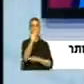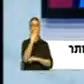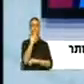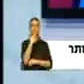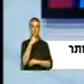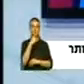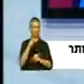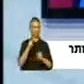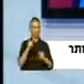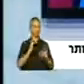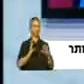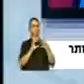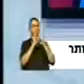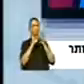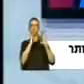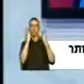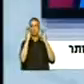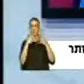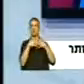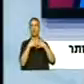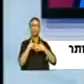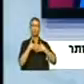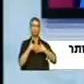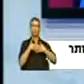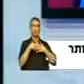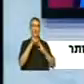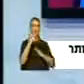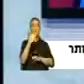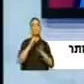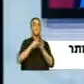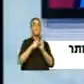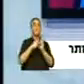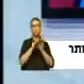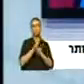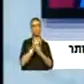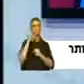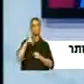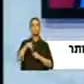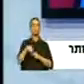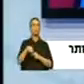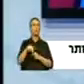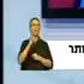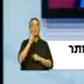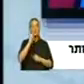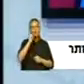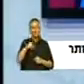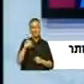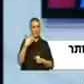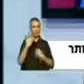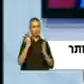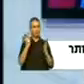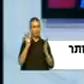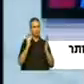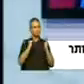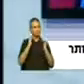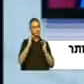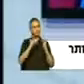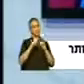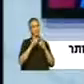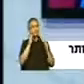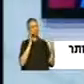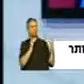כמובן היא בעלת ברית מאוד חשובה של ארצות הברית, שהמדיניות נקבעת בירושלים, אבל היא צריכה להיות פחות או יותר במין